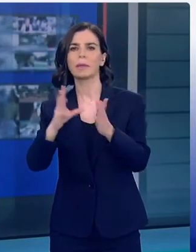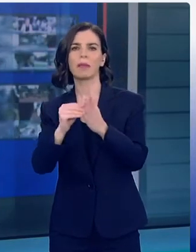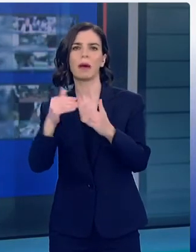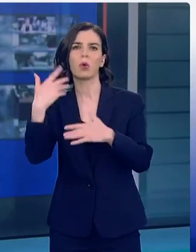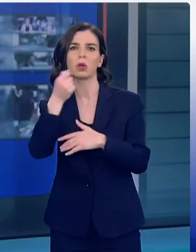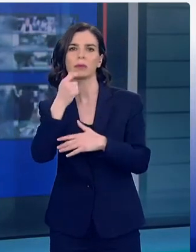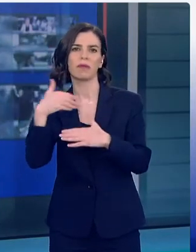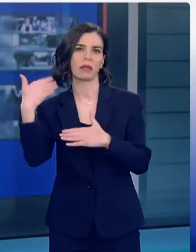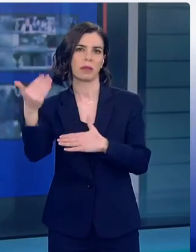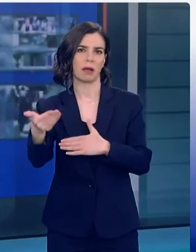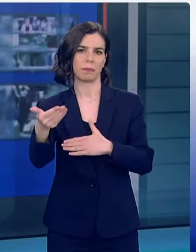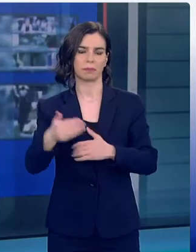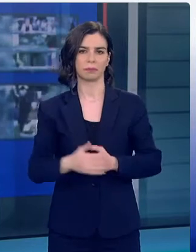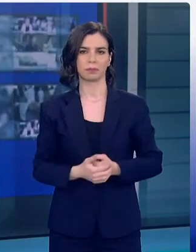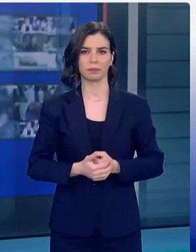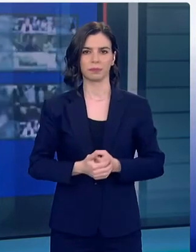μετά.